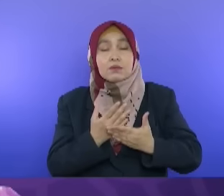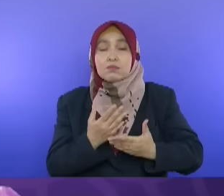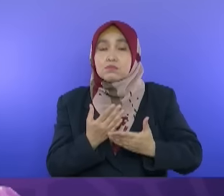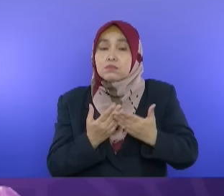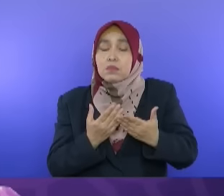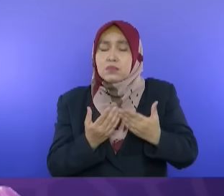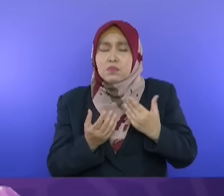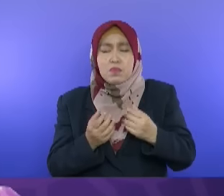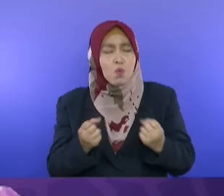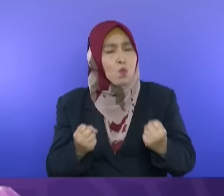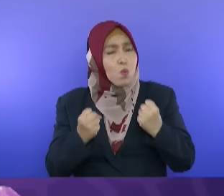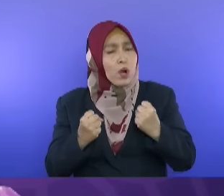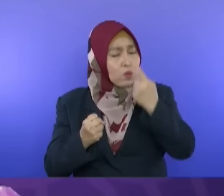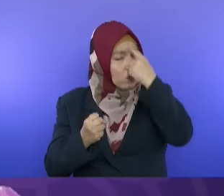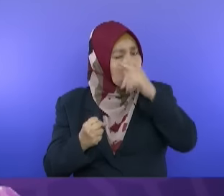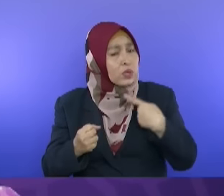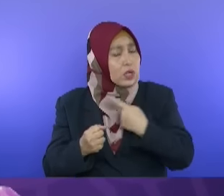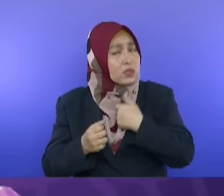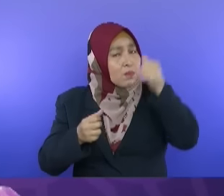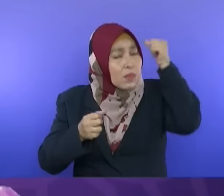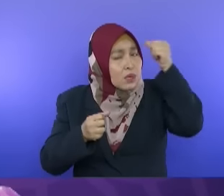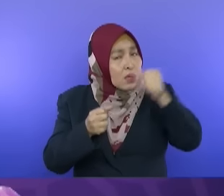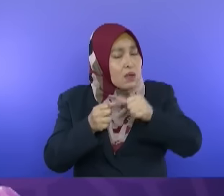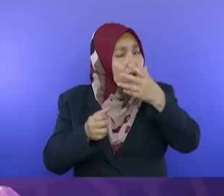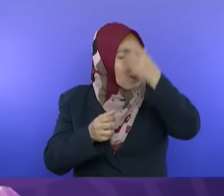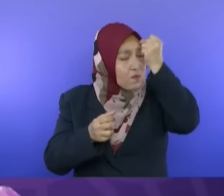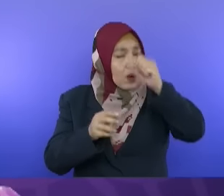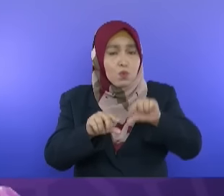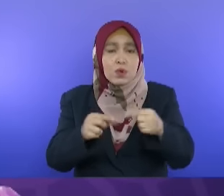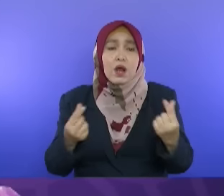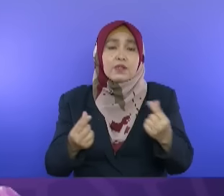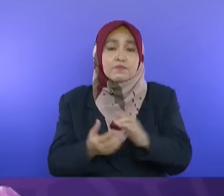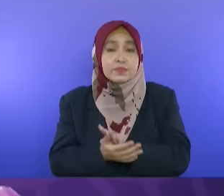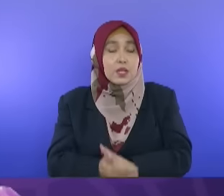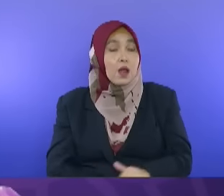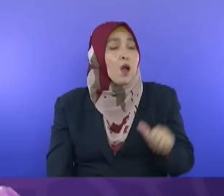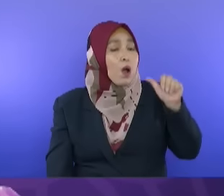paling kuat untuk kita mengingat ayat-ayat Alquran